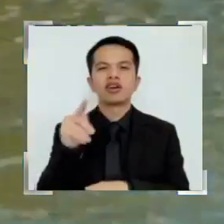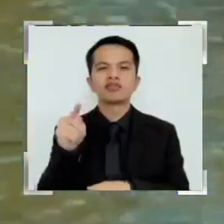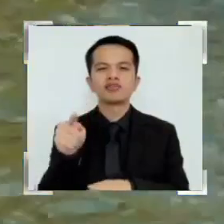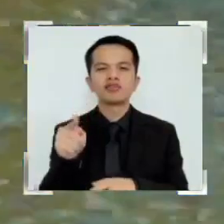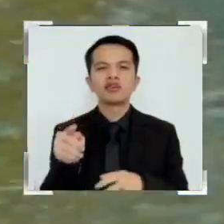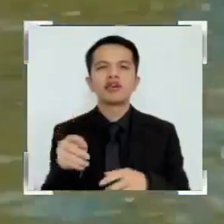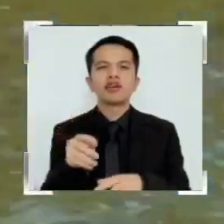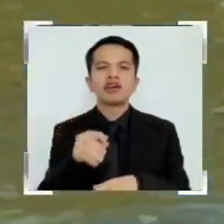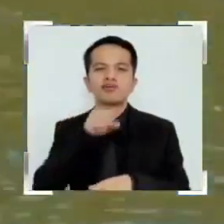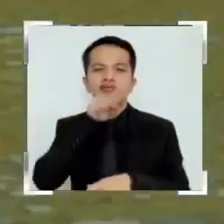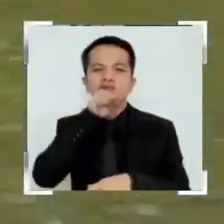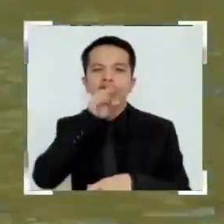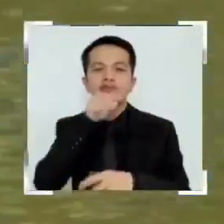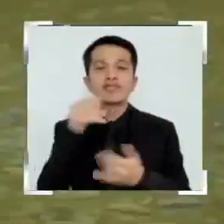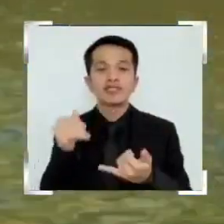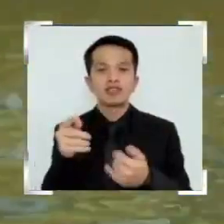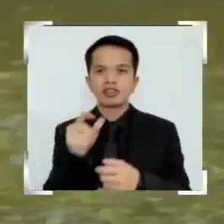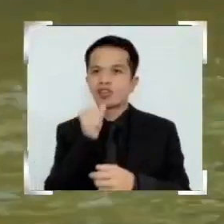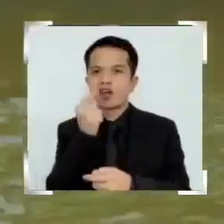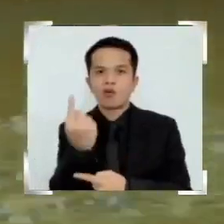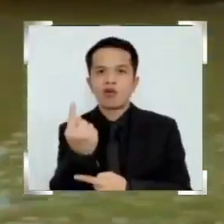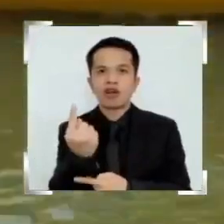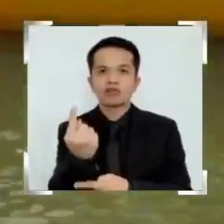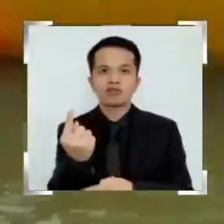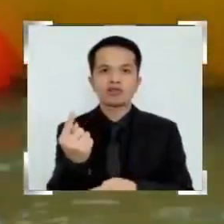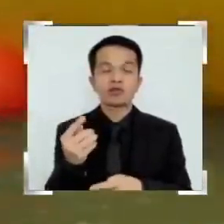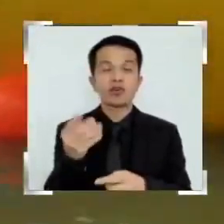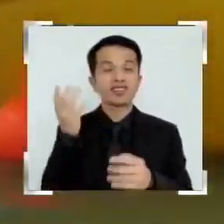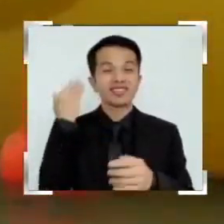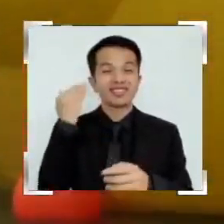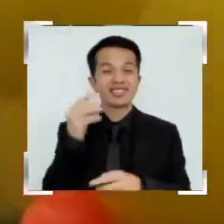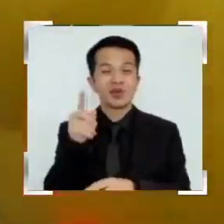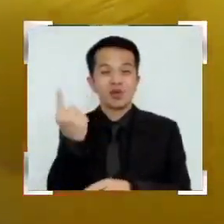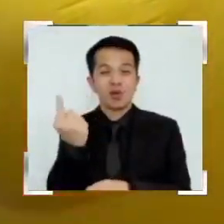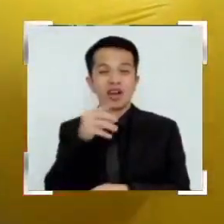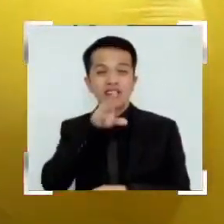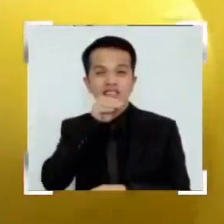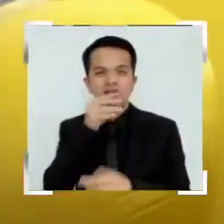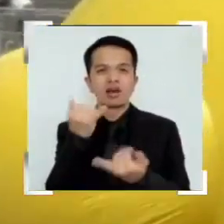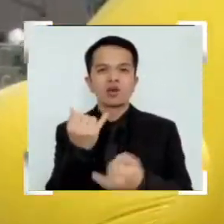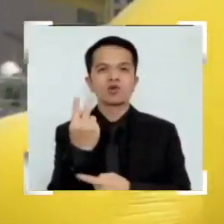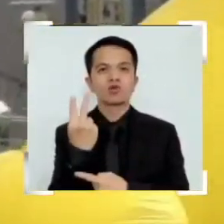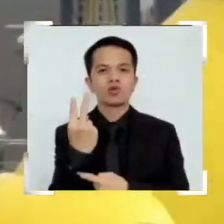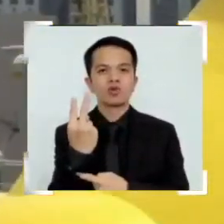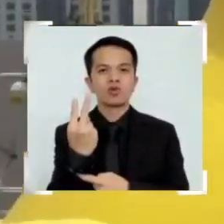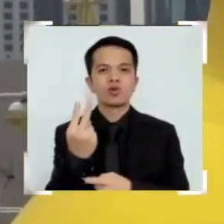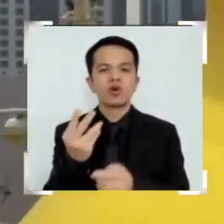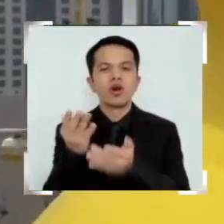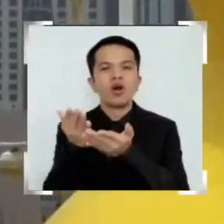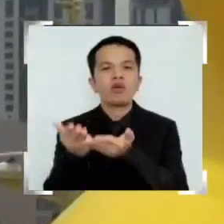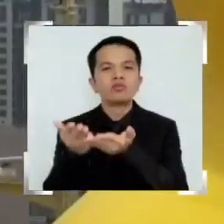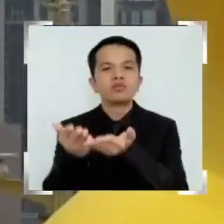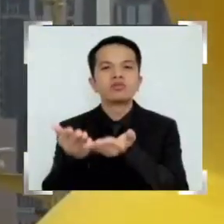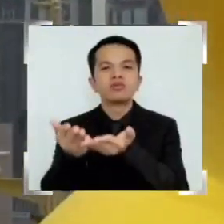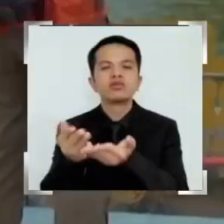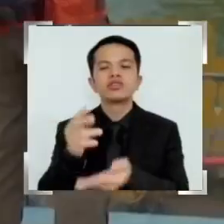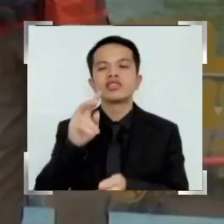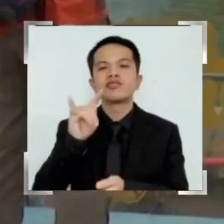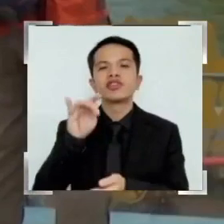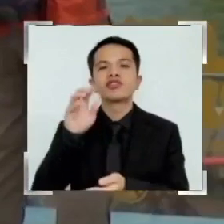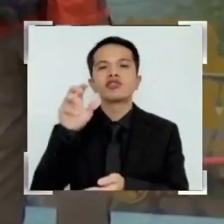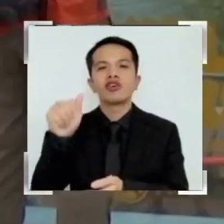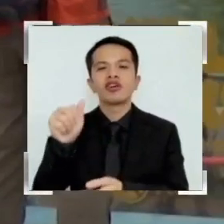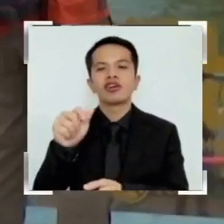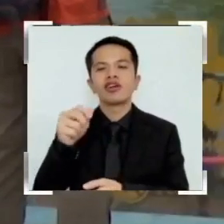noong 2013 na isa lang ang rubber duck, dalaw na ngayon ang pinalutang sa pamosong Victoria Harbor. Yan